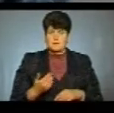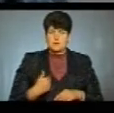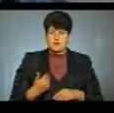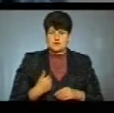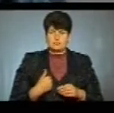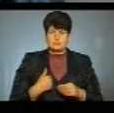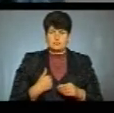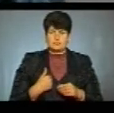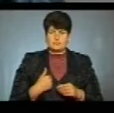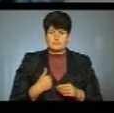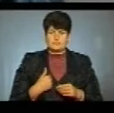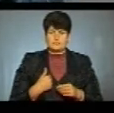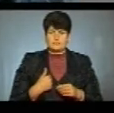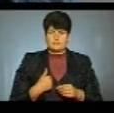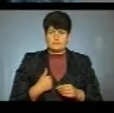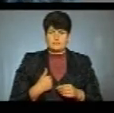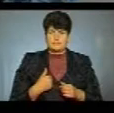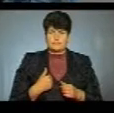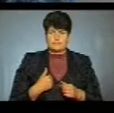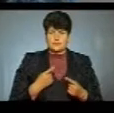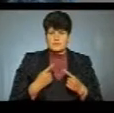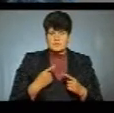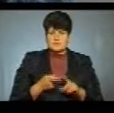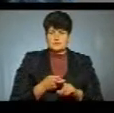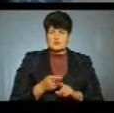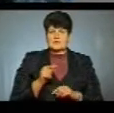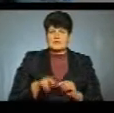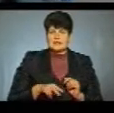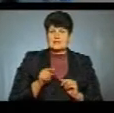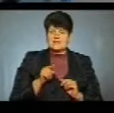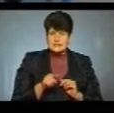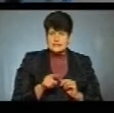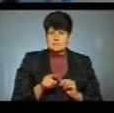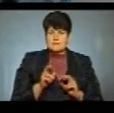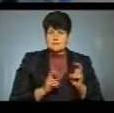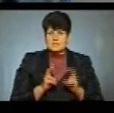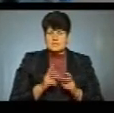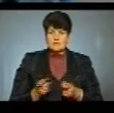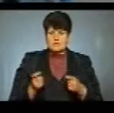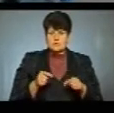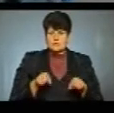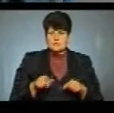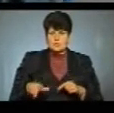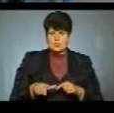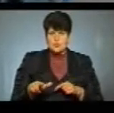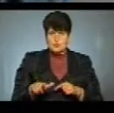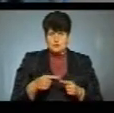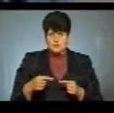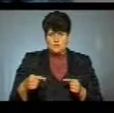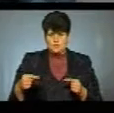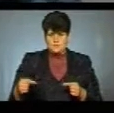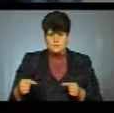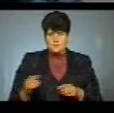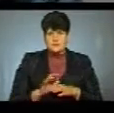на зв'язок директора тих підприємств, перевізників, яких перевозять іменно по тій дорозі продукцію.